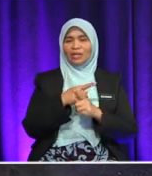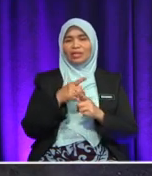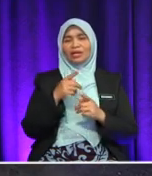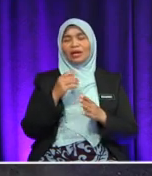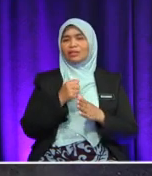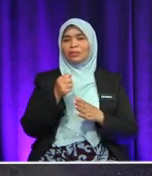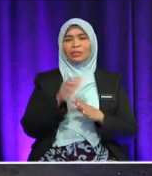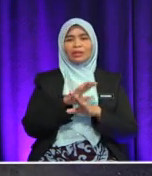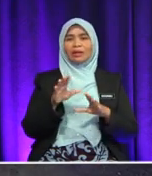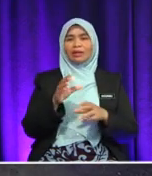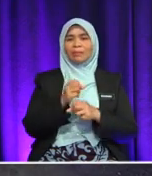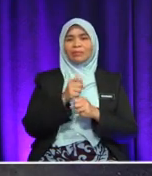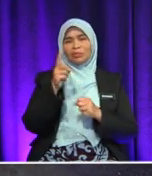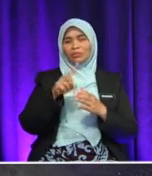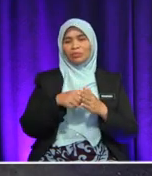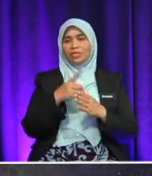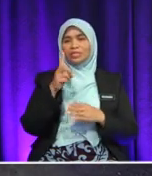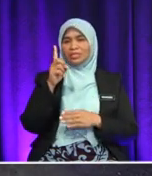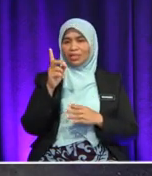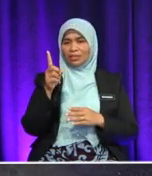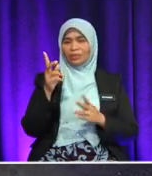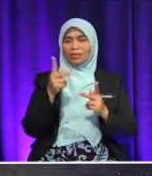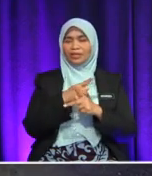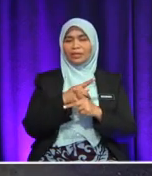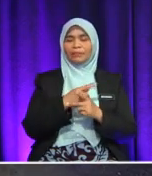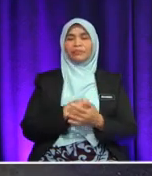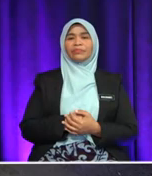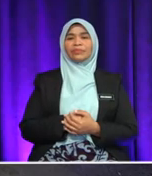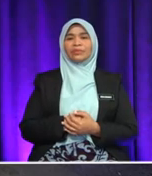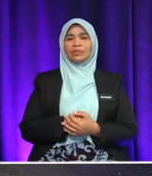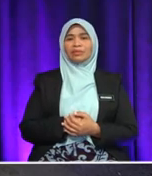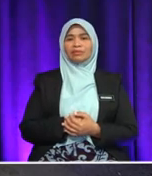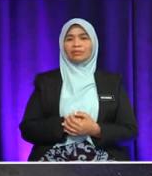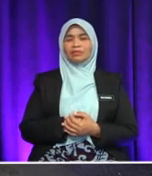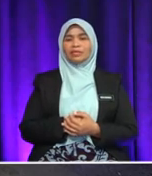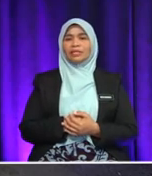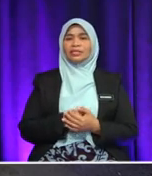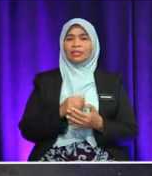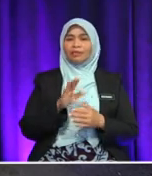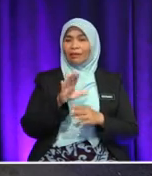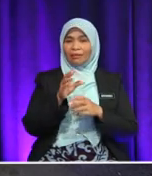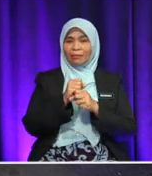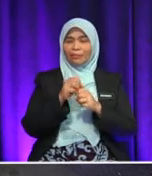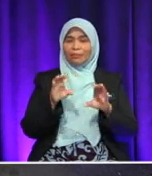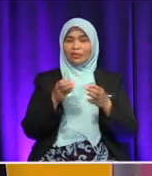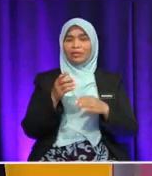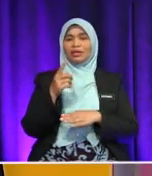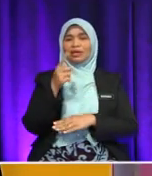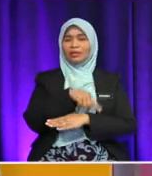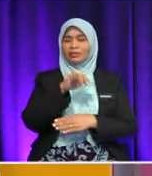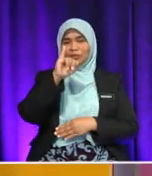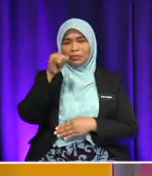tak dapat tiga hari kita buat pada hari Jumat hari Jumat